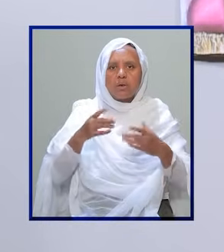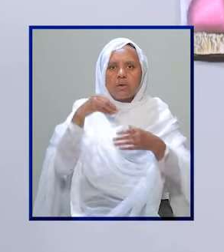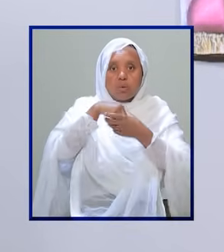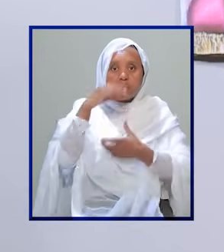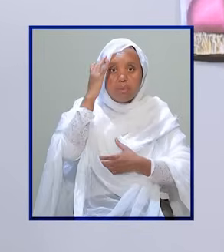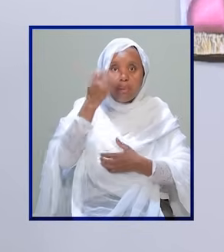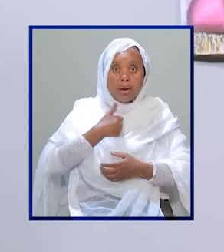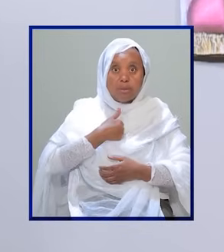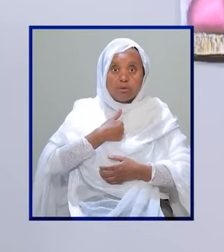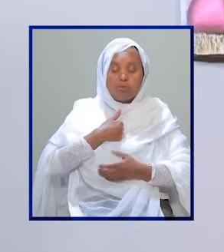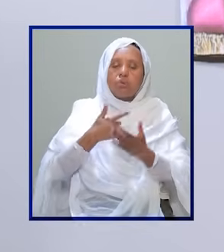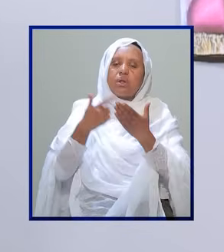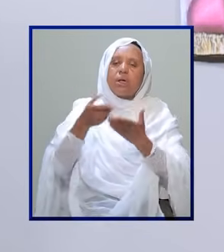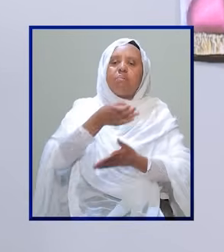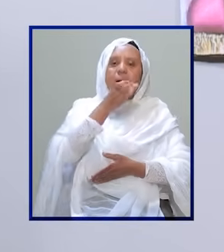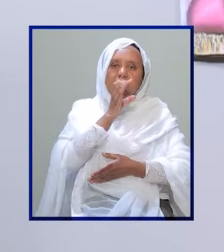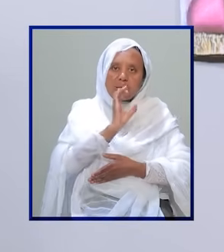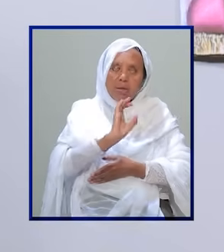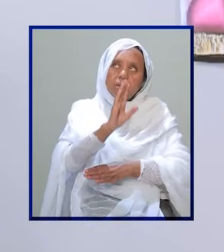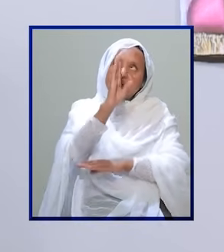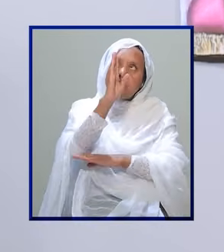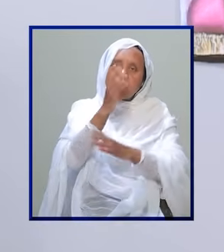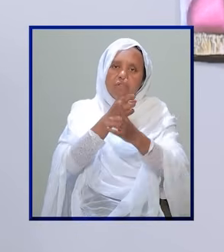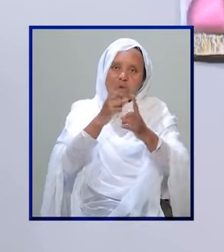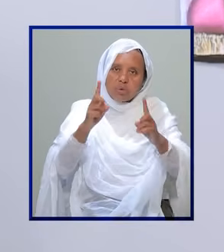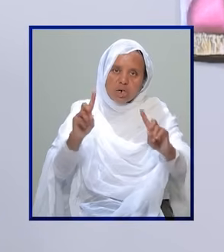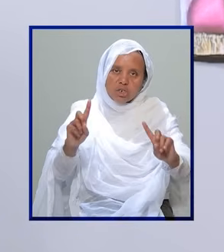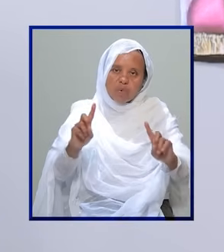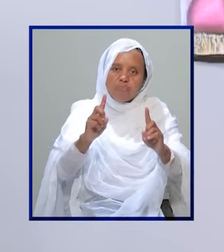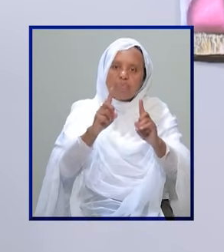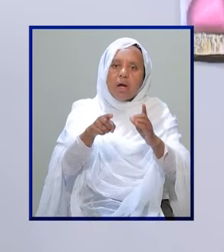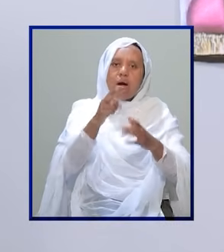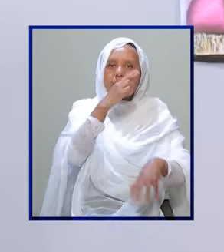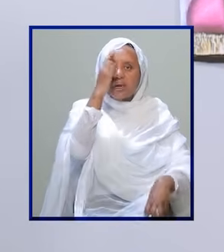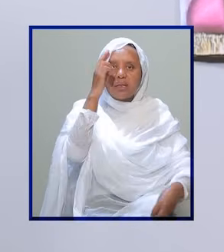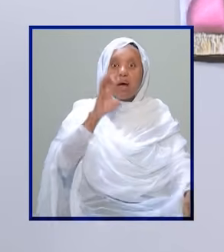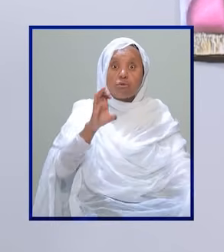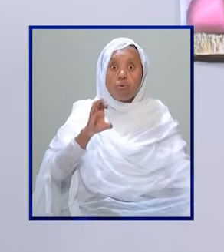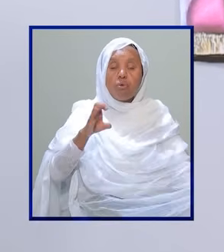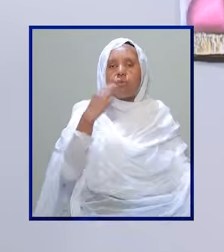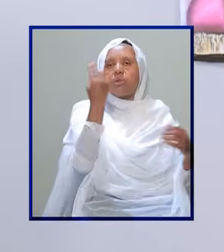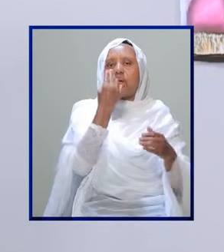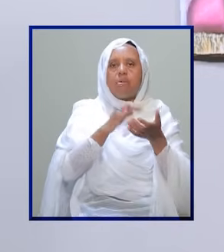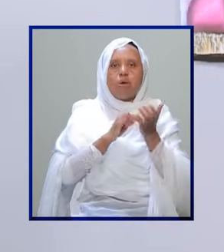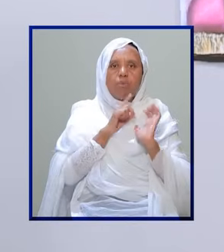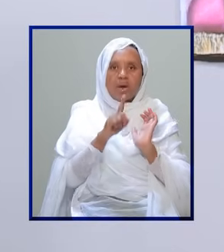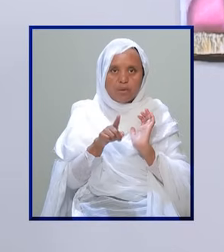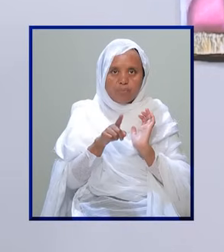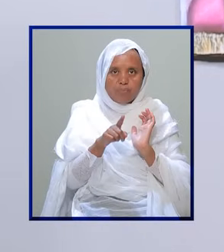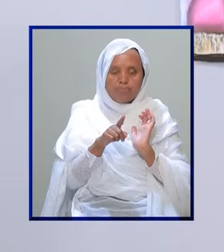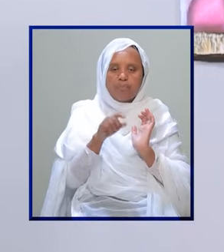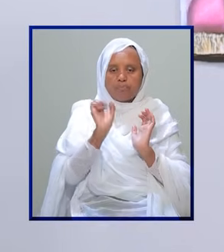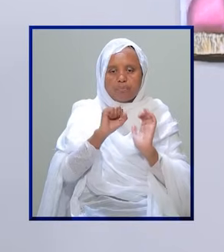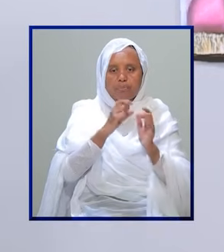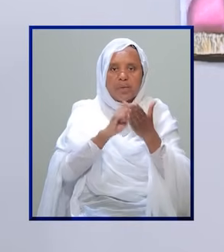የውስጥ ህመም ያለባቸው፣ ያንን በመጠጣት እግዚአብሔር እንዲፈውሳቸው ያን ምክንያት አድርጎ ይጠቀማሉ ማለት ነው።